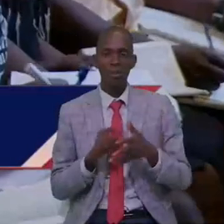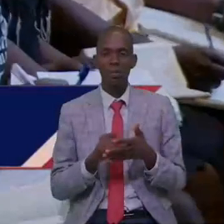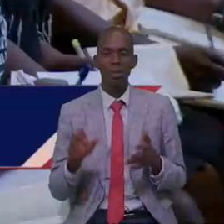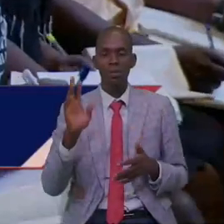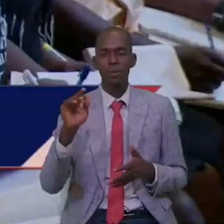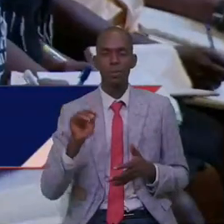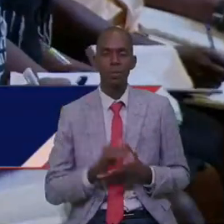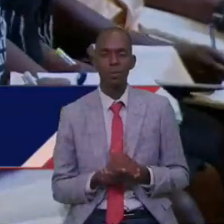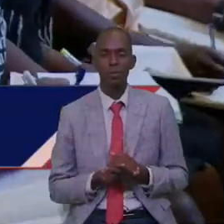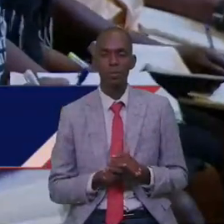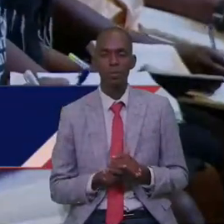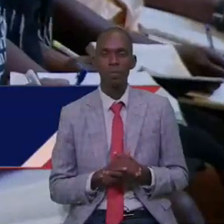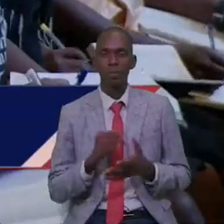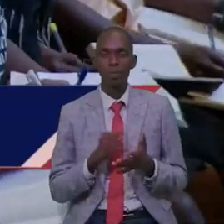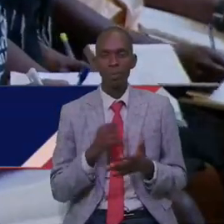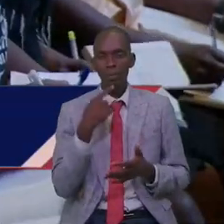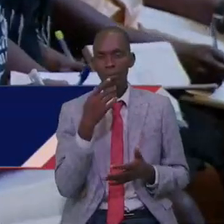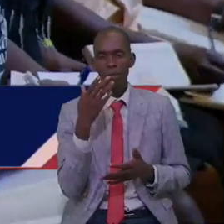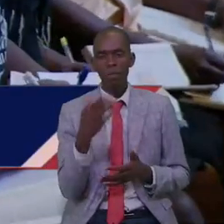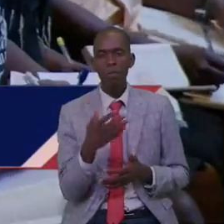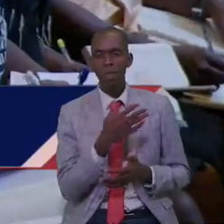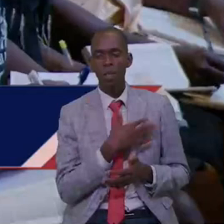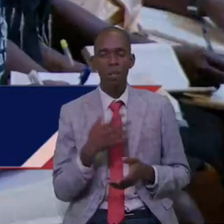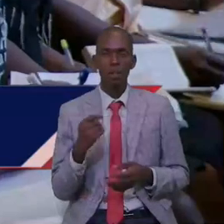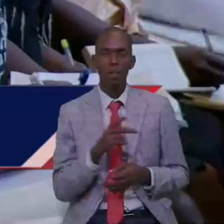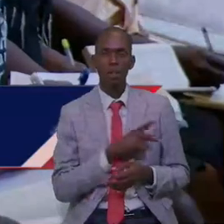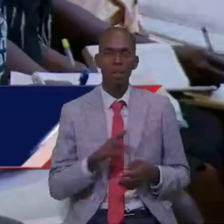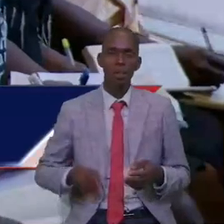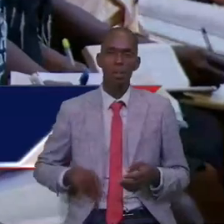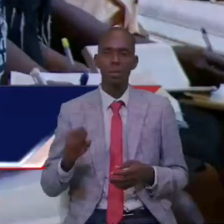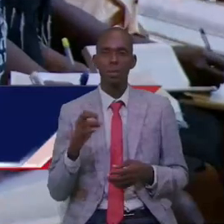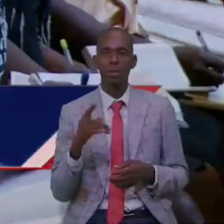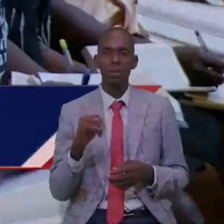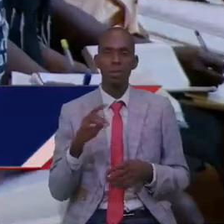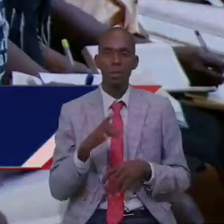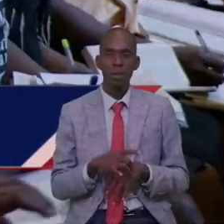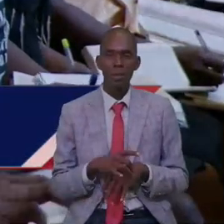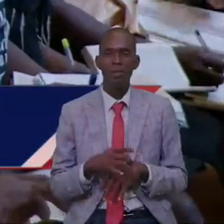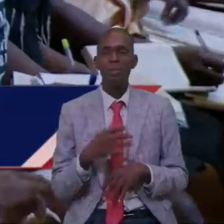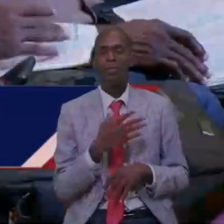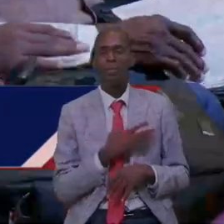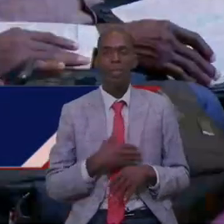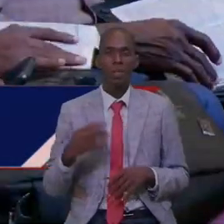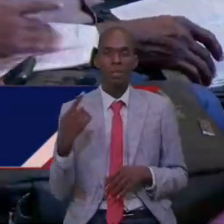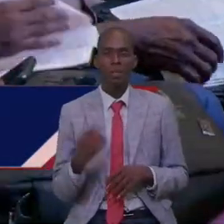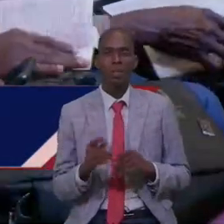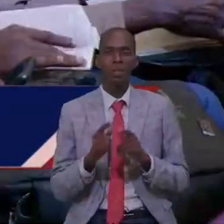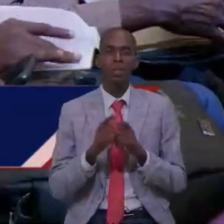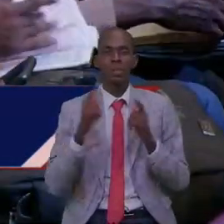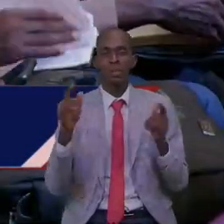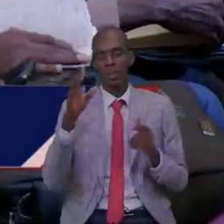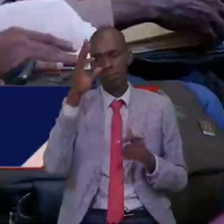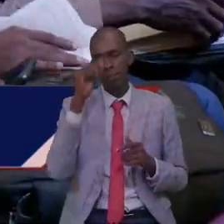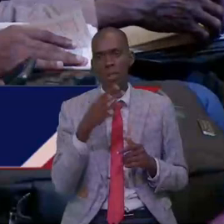Apocalypse 6, verset 15. Les rois de la terre, les grands, les chefs